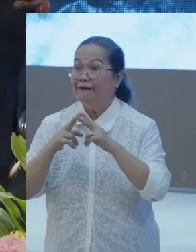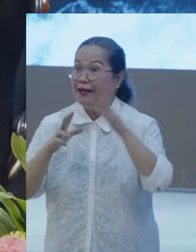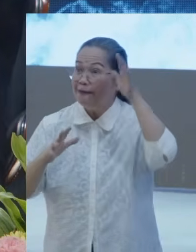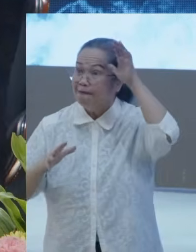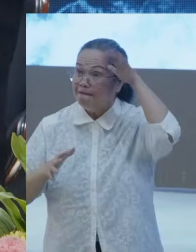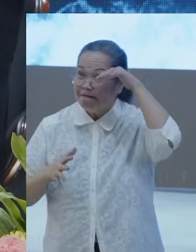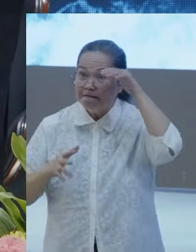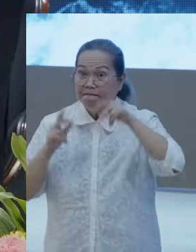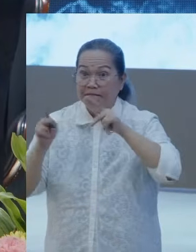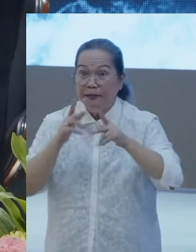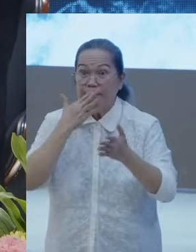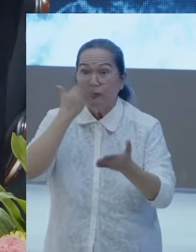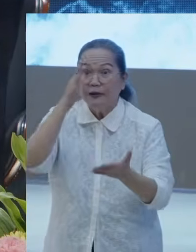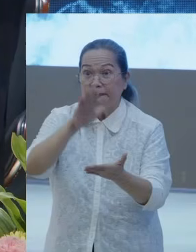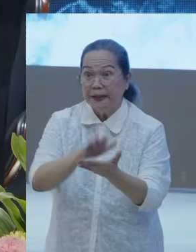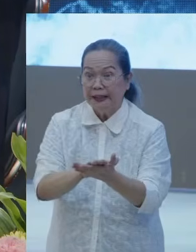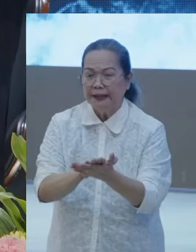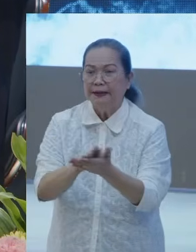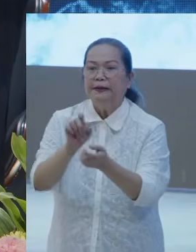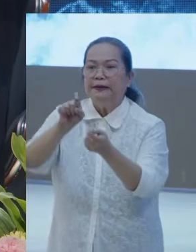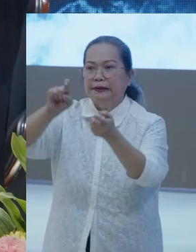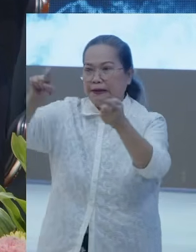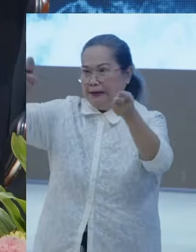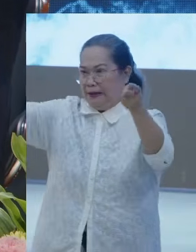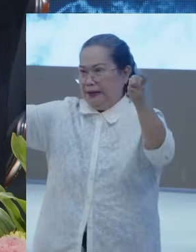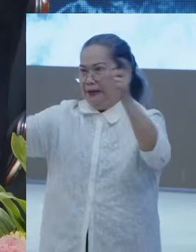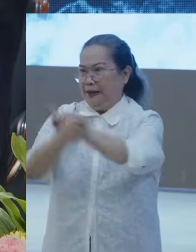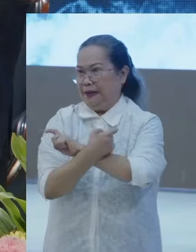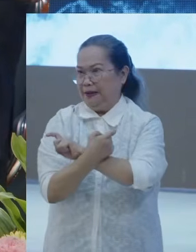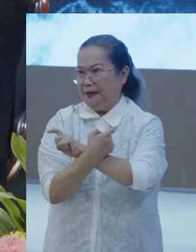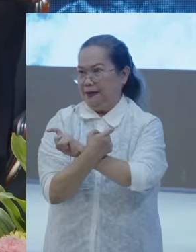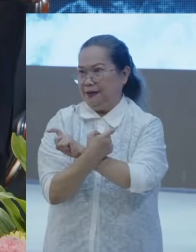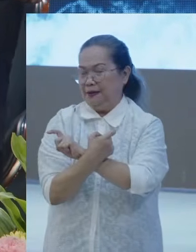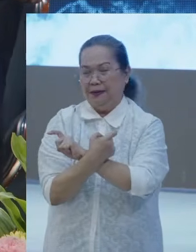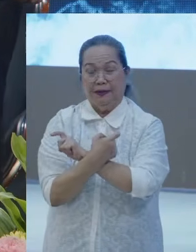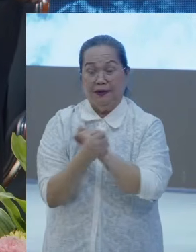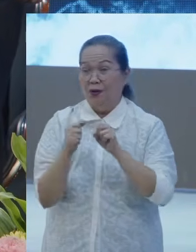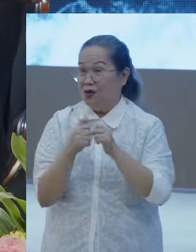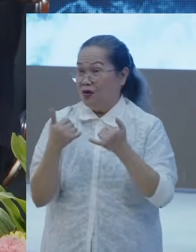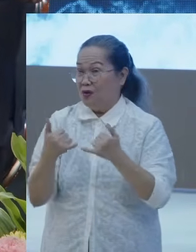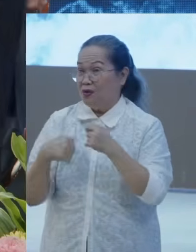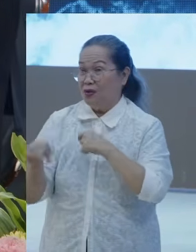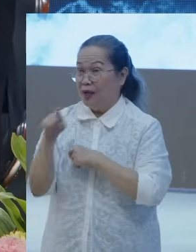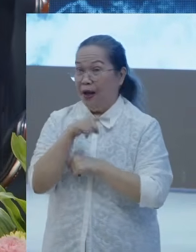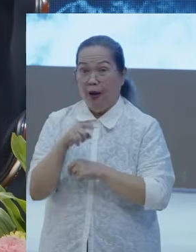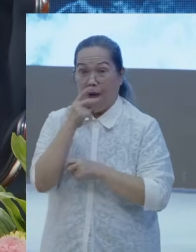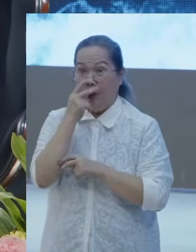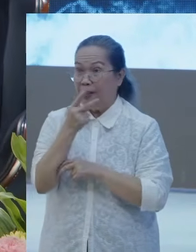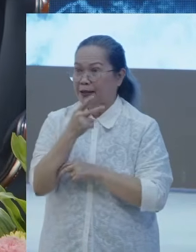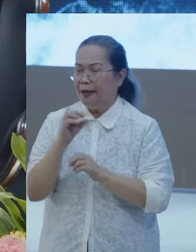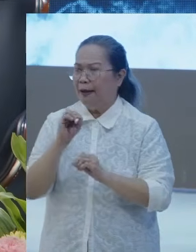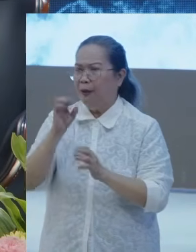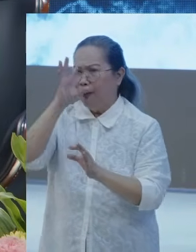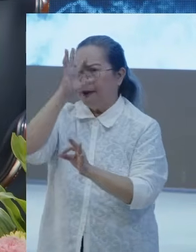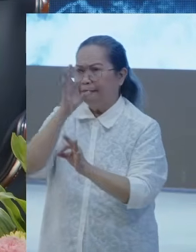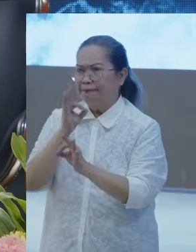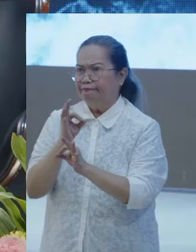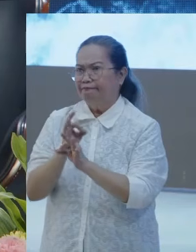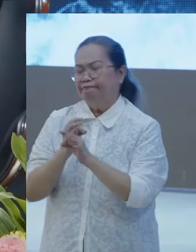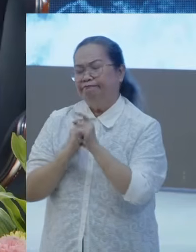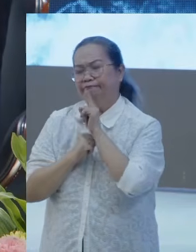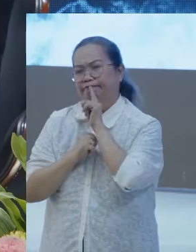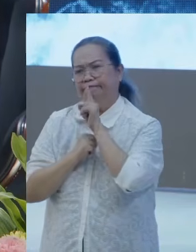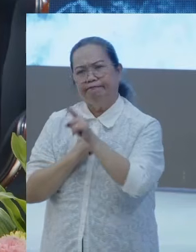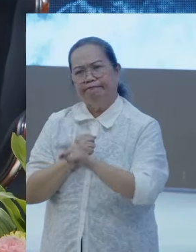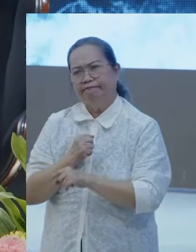niligtas. Ngayon naman, makikita natin ang kawalan ng pananampalataya,